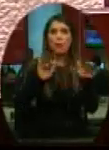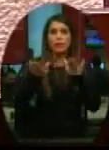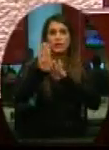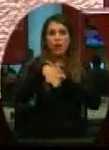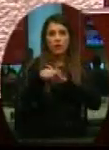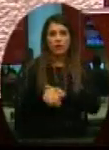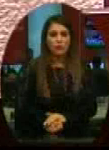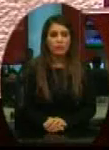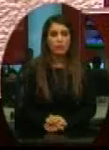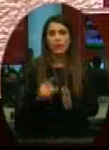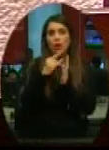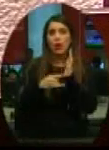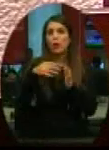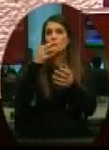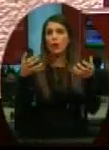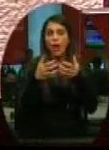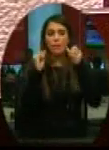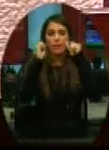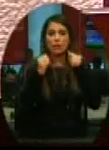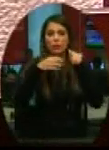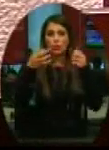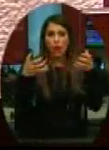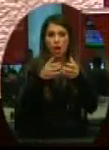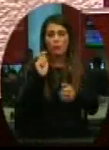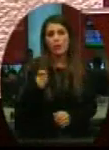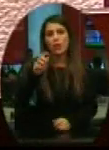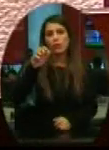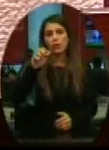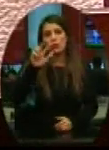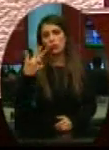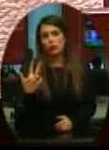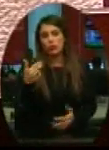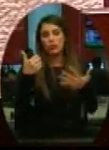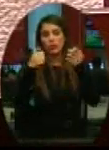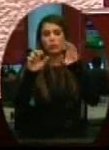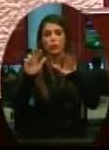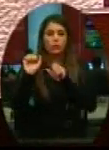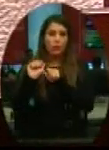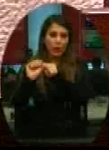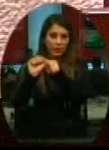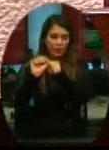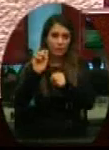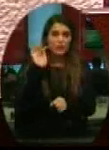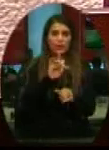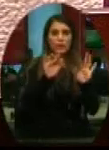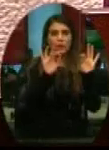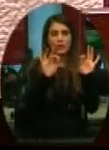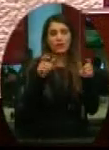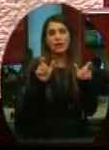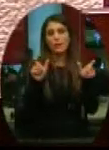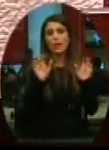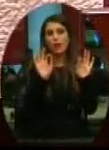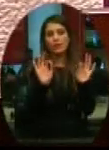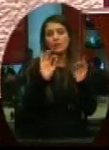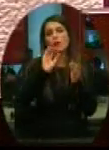משאל עם, חוק יסוד משאל עם, בקריאה שלישית, 68 בעד, אין מתנגדים, אין נמנעים, החוק